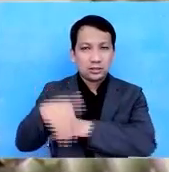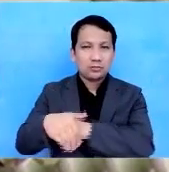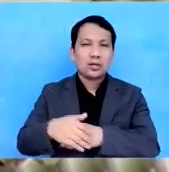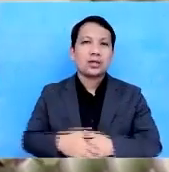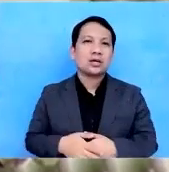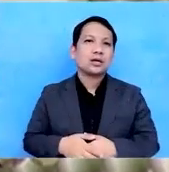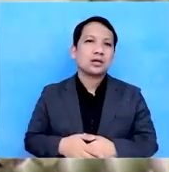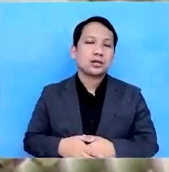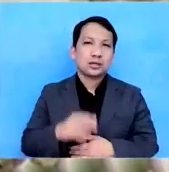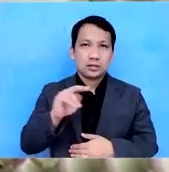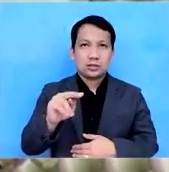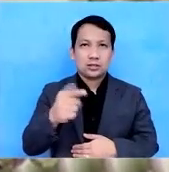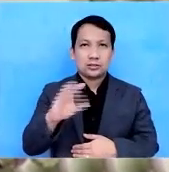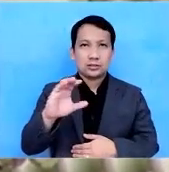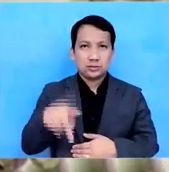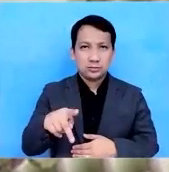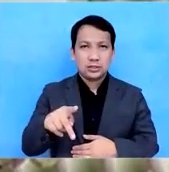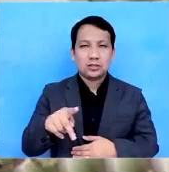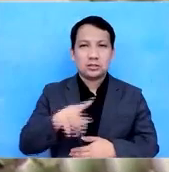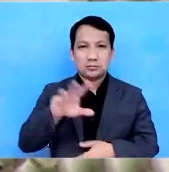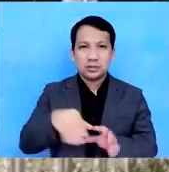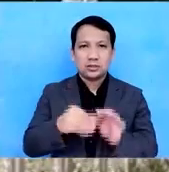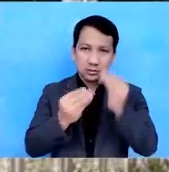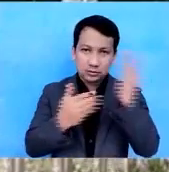Ayon sa National Grid Corporation of the Philippines o NGCP,